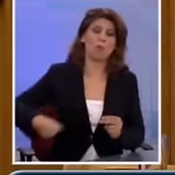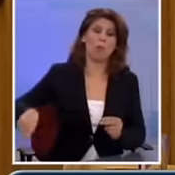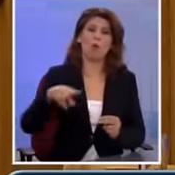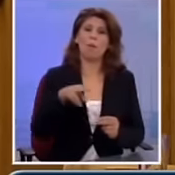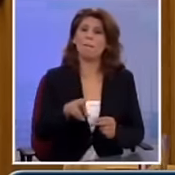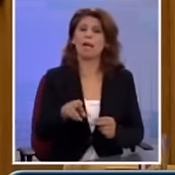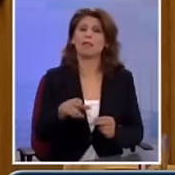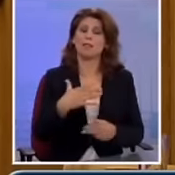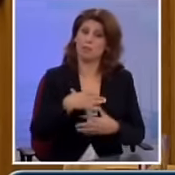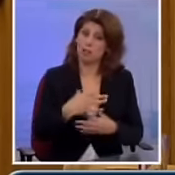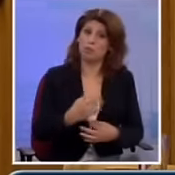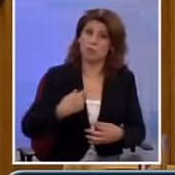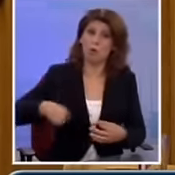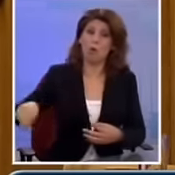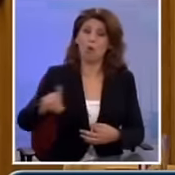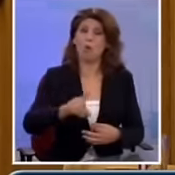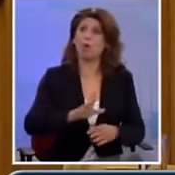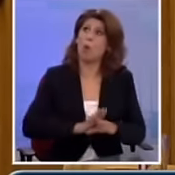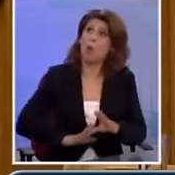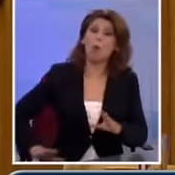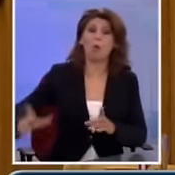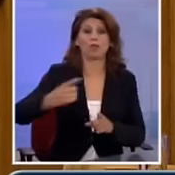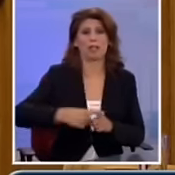έχουμε καθώς εκπροσωπούμε το σύνολο του ελληνικού λαού.